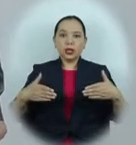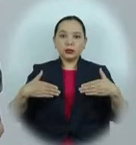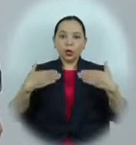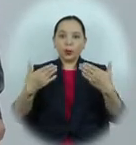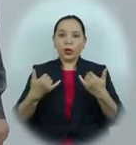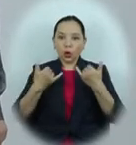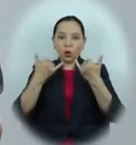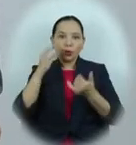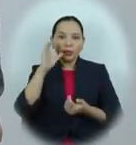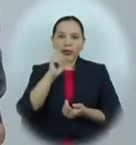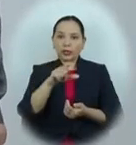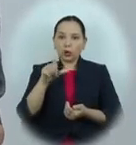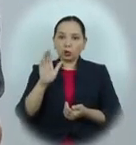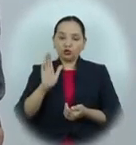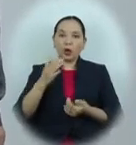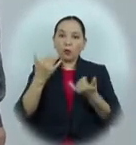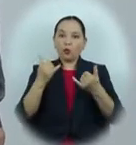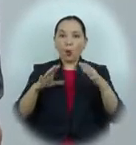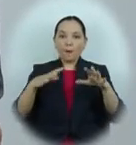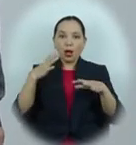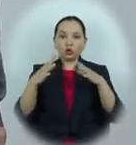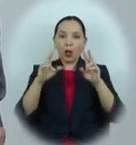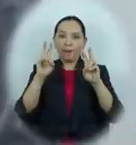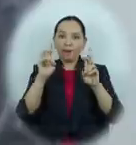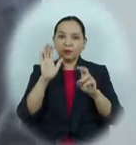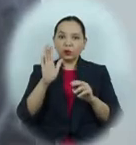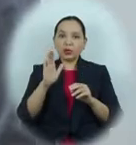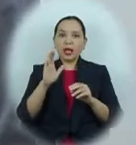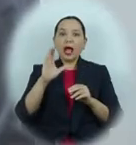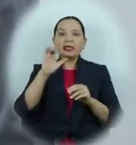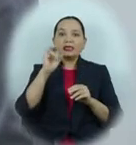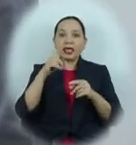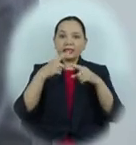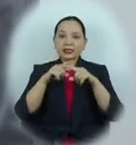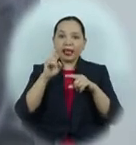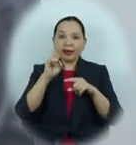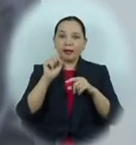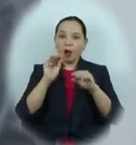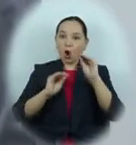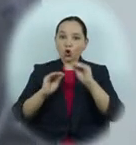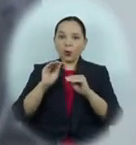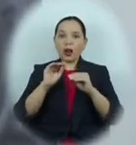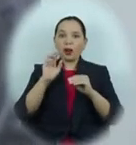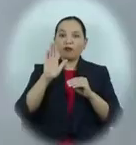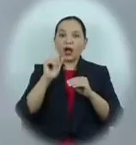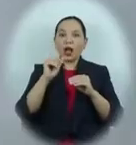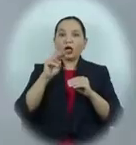Assalomu alaykum, hurmatli tinglovchilar. Bugungi mashg'ulotimiz mavzusi santexnika qurilmalari va